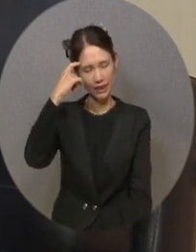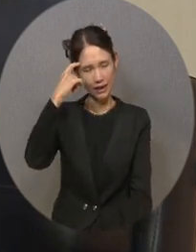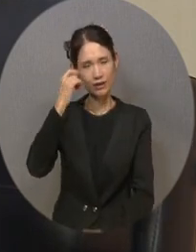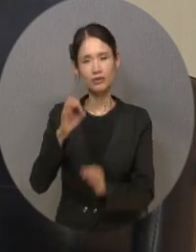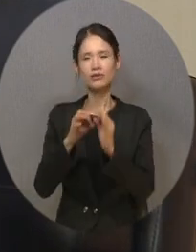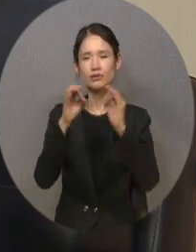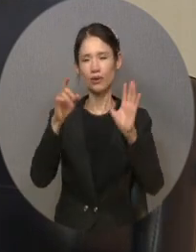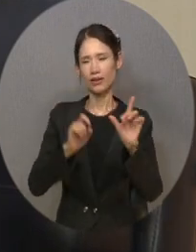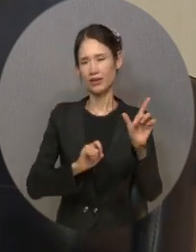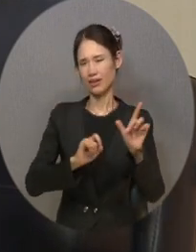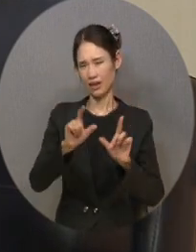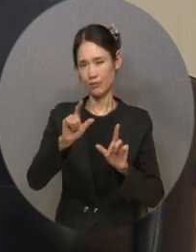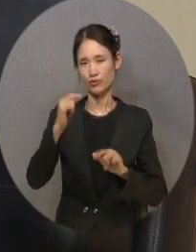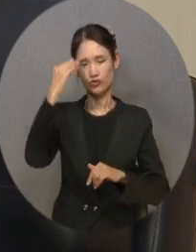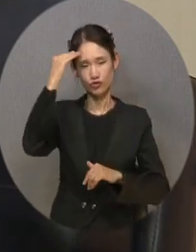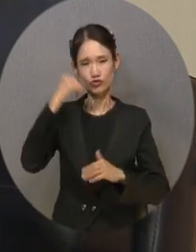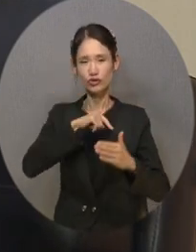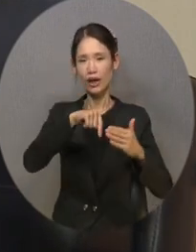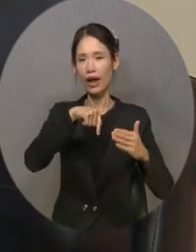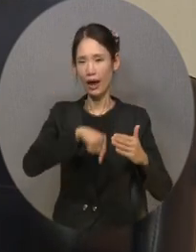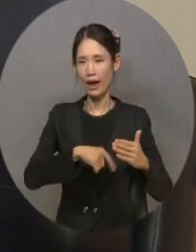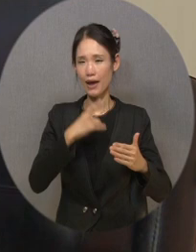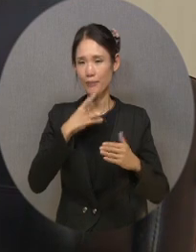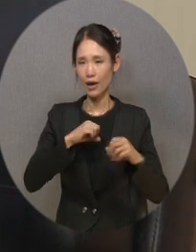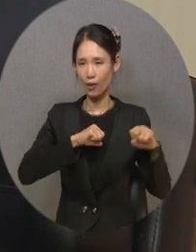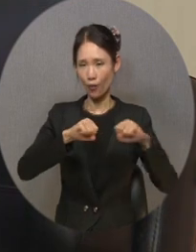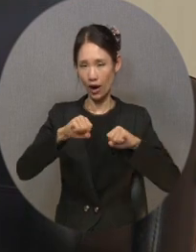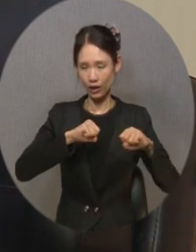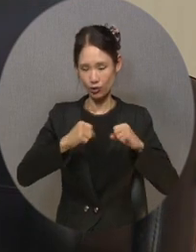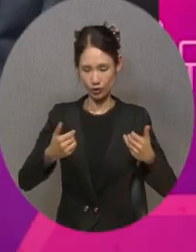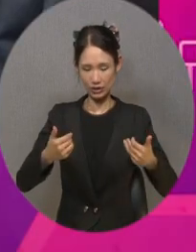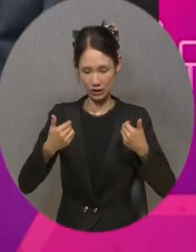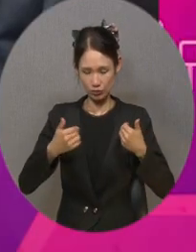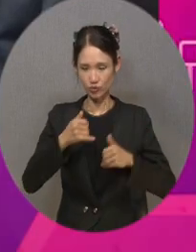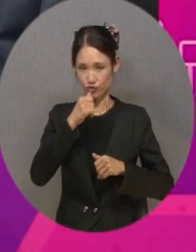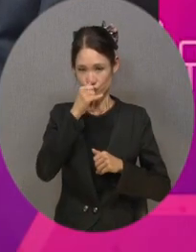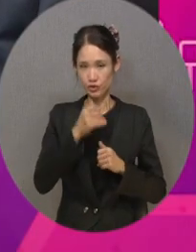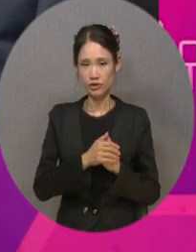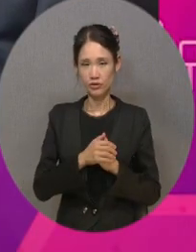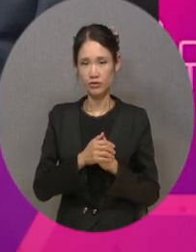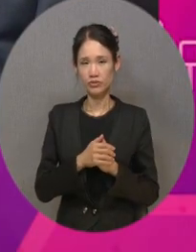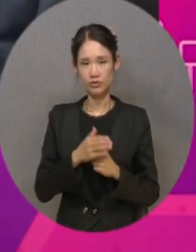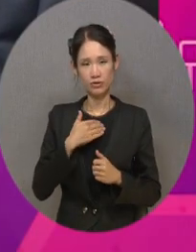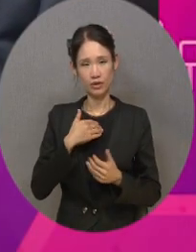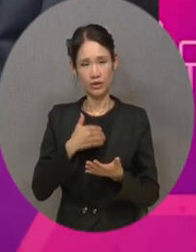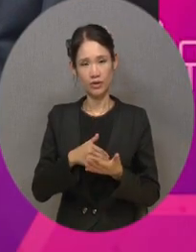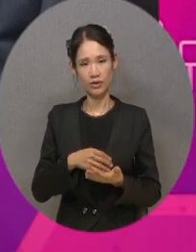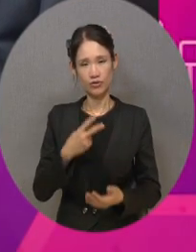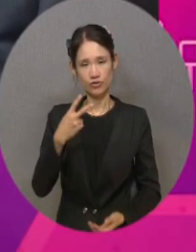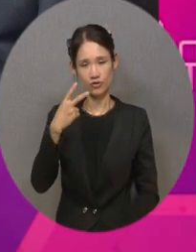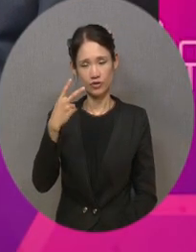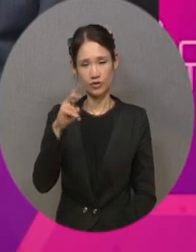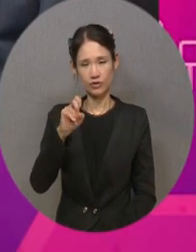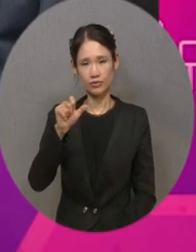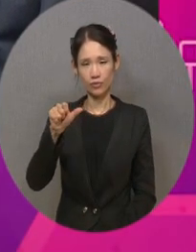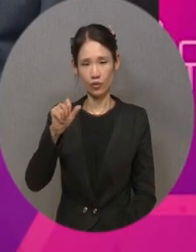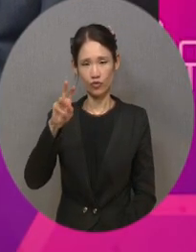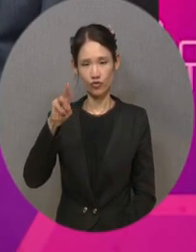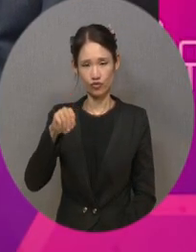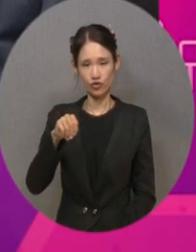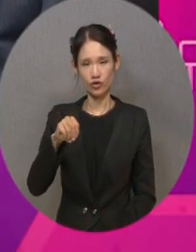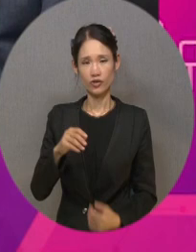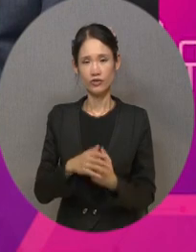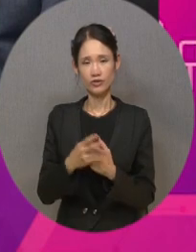주로 국내적인 활동에 아무래도 집중했잖아요. 근데 이제 제가 유엔 대사였을 때 2015년